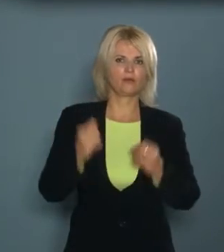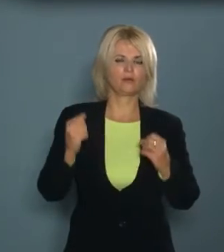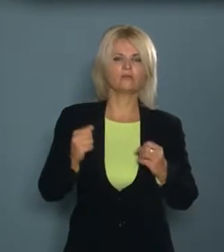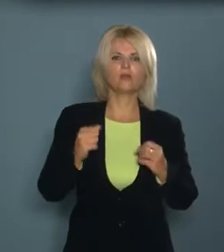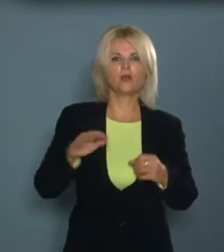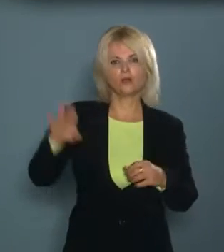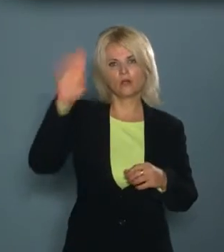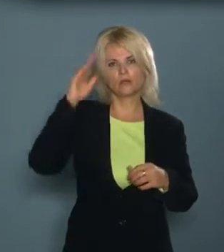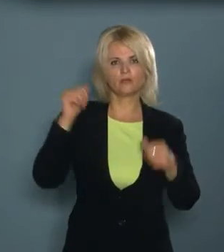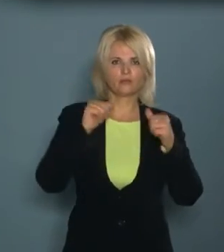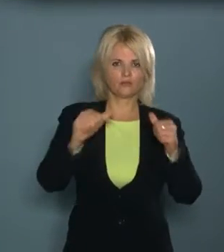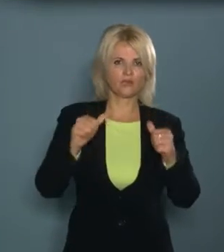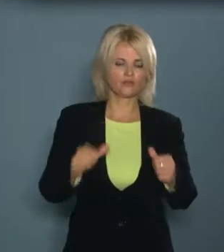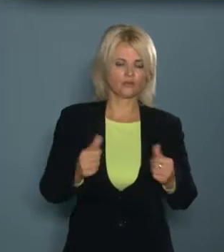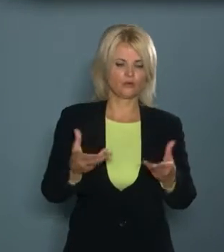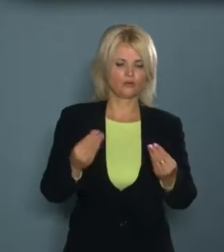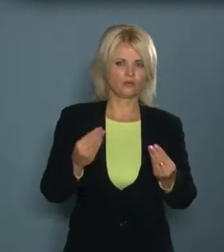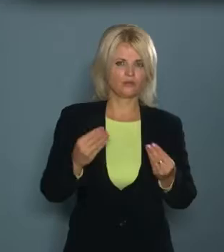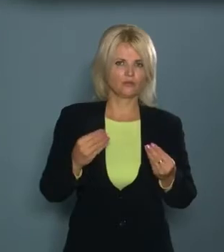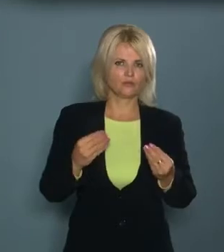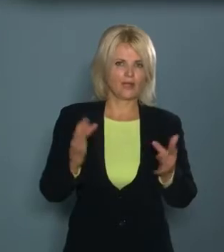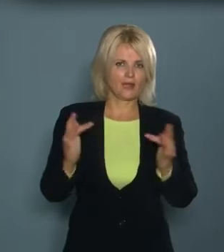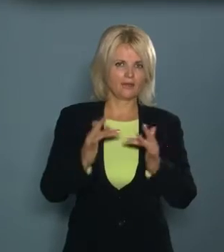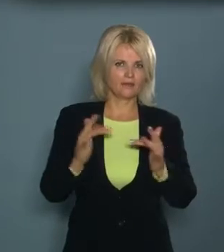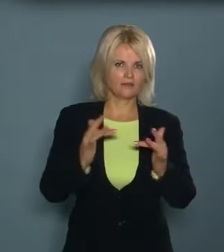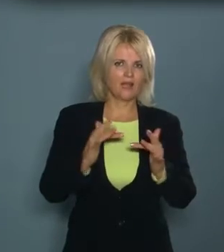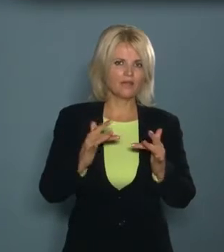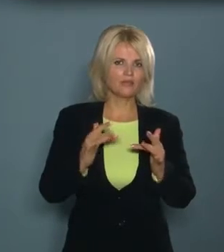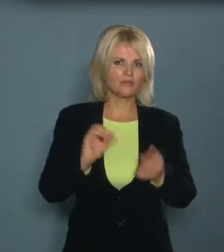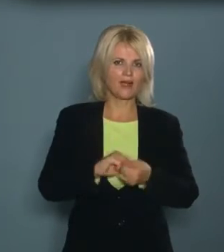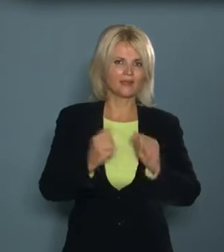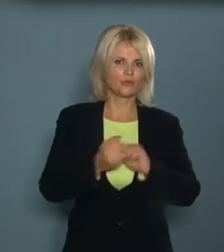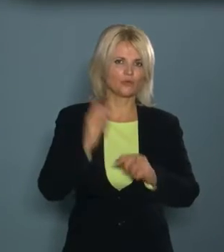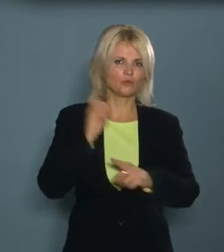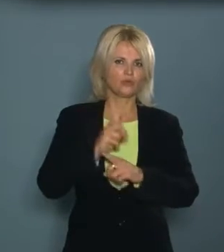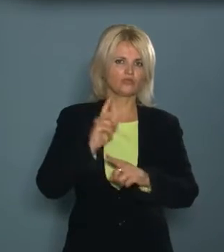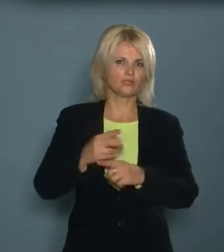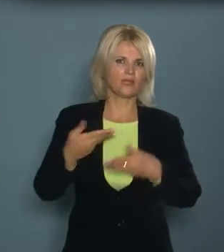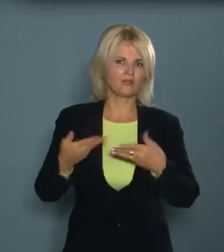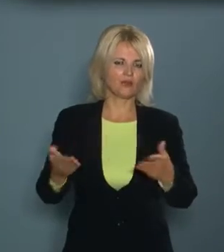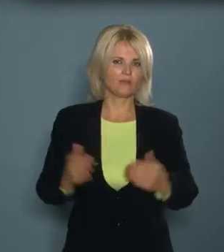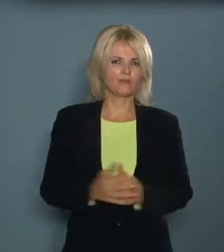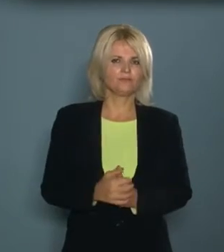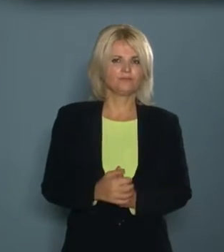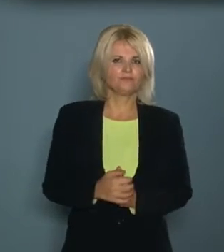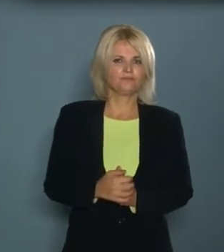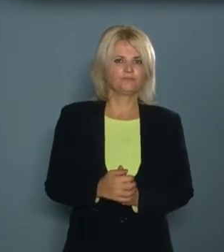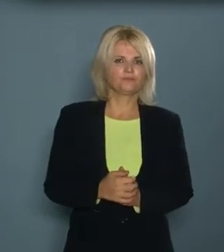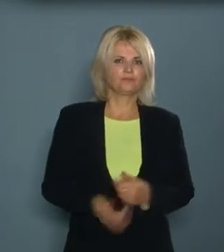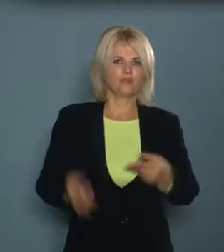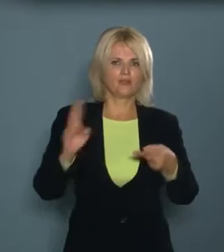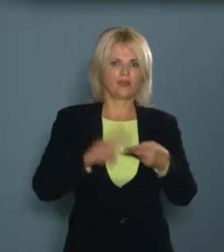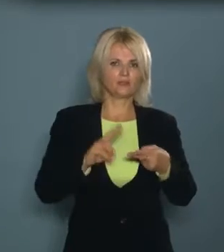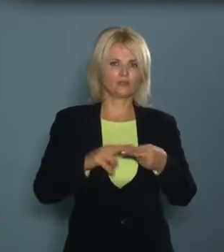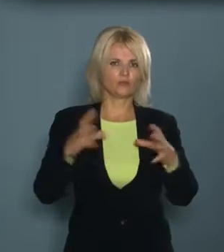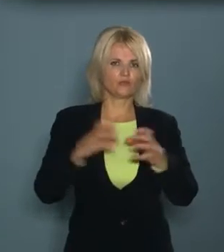úgynevezett katonai tanácstól sokszor egymásnak ellentmondó, gyakran változó utasítások érkeztek. A legtöbb